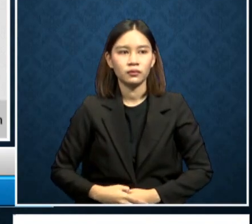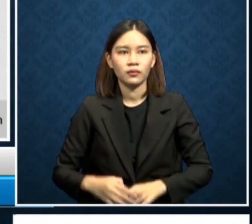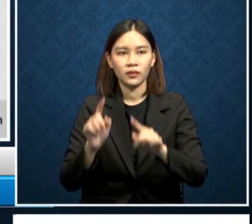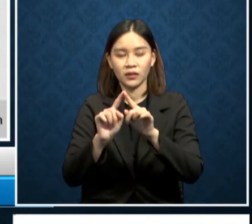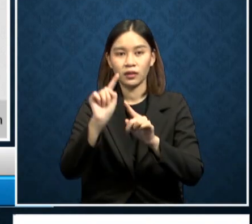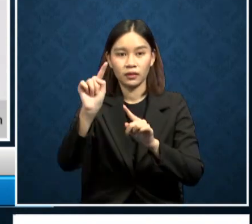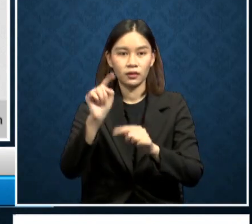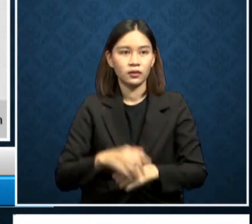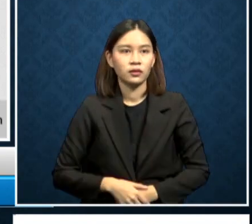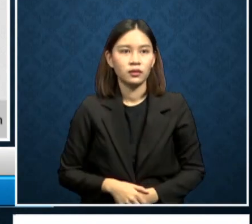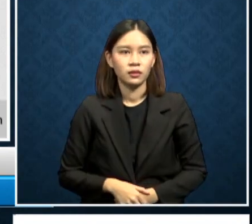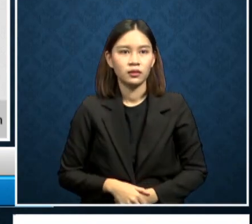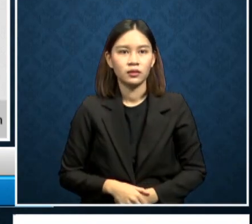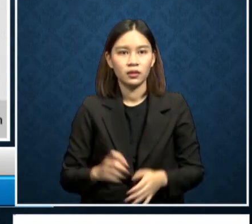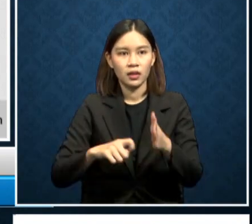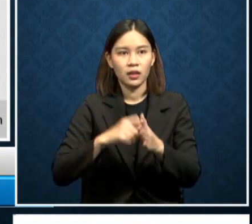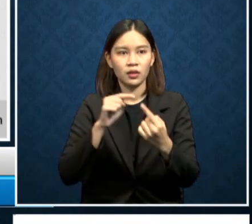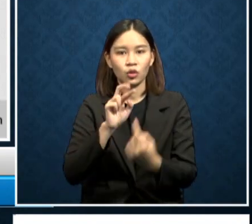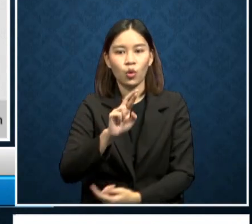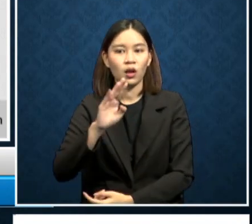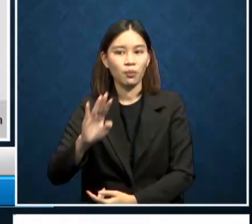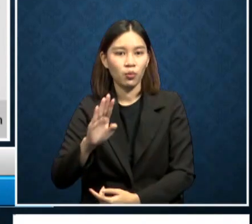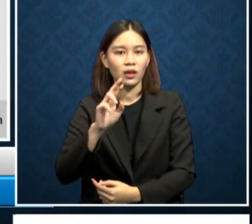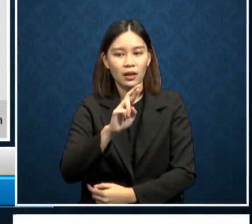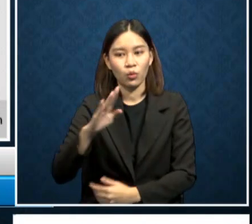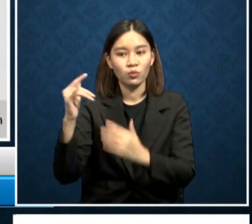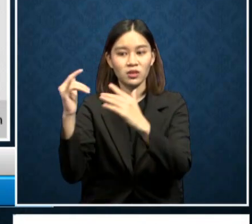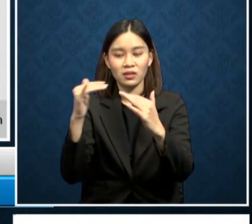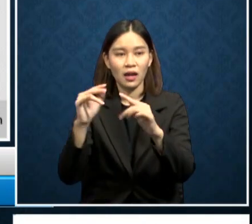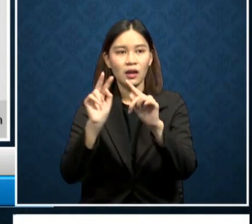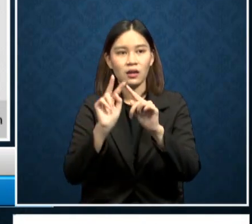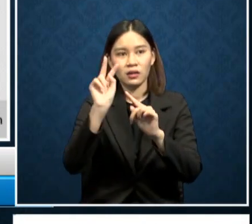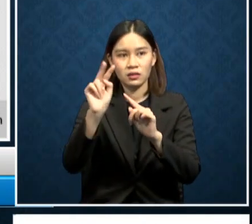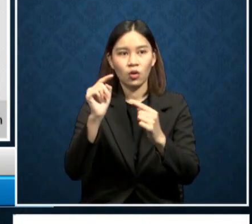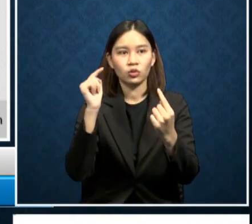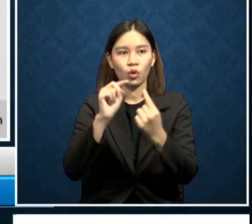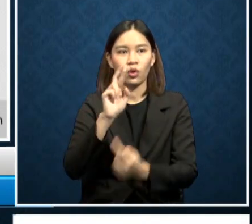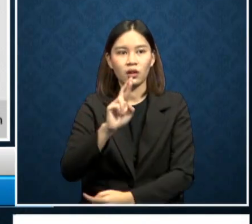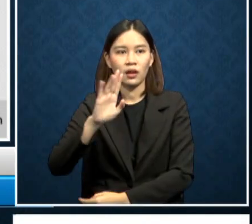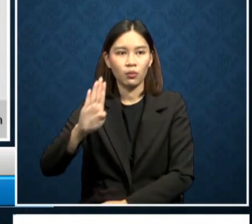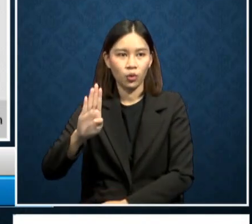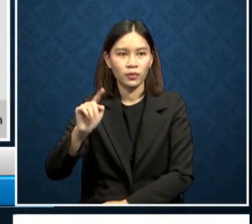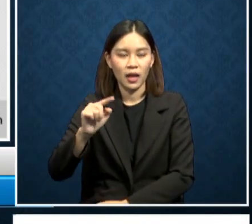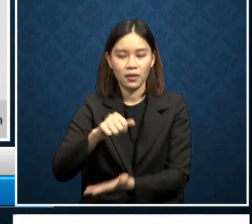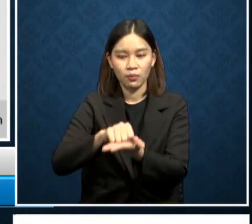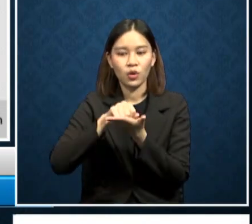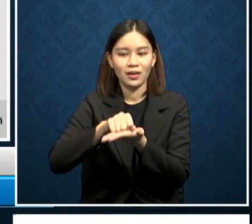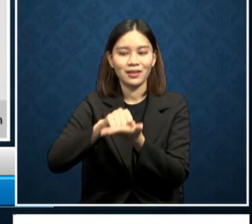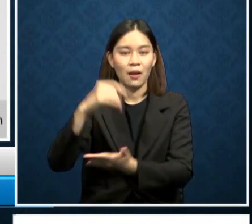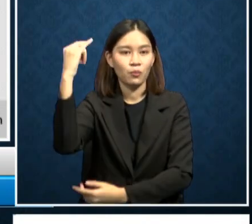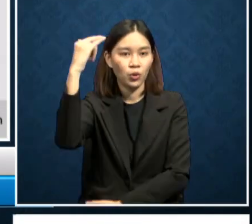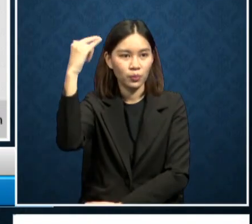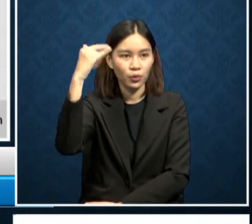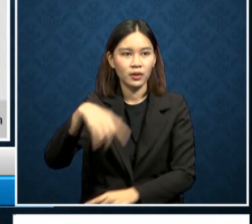อันดับแรกคือปัจจัยด้านระบบการสื่อสารระดับ 2ปัจจัยด้านระบบบริการจราจรทา